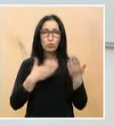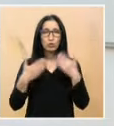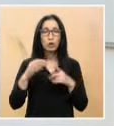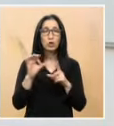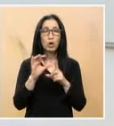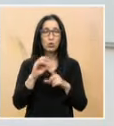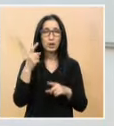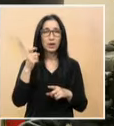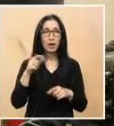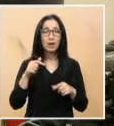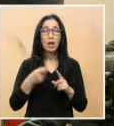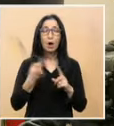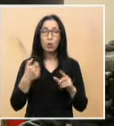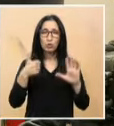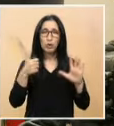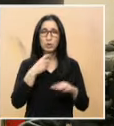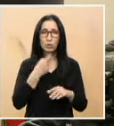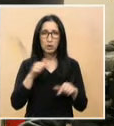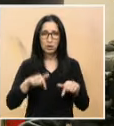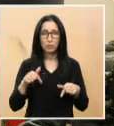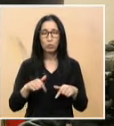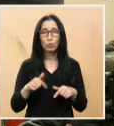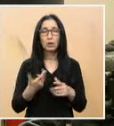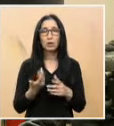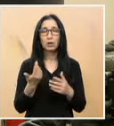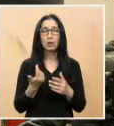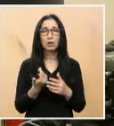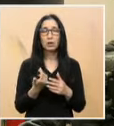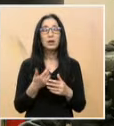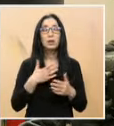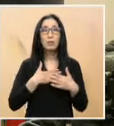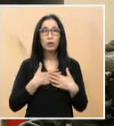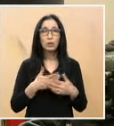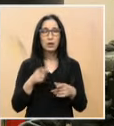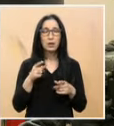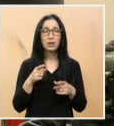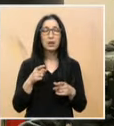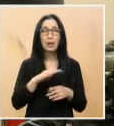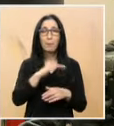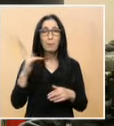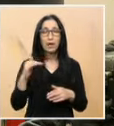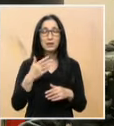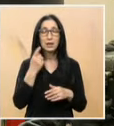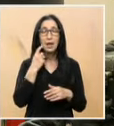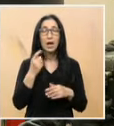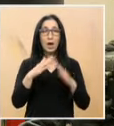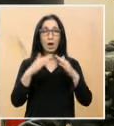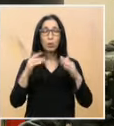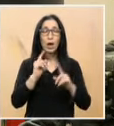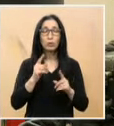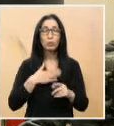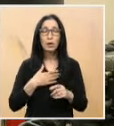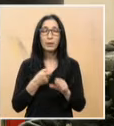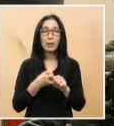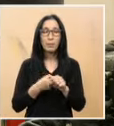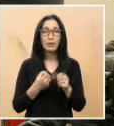нашето училище Юри Гагарин. От 6 години съм тук в механотехникума и благодарение на